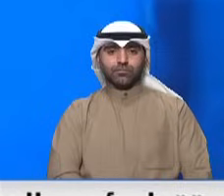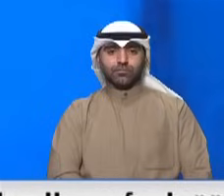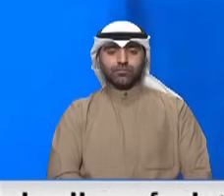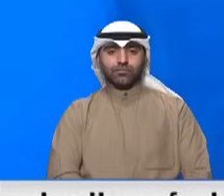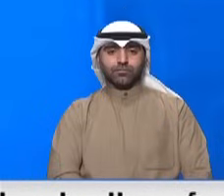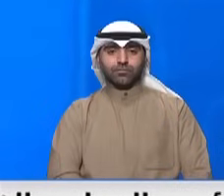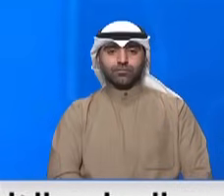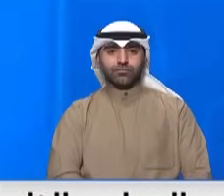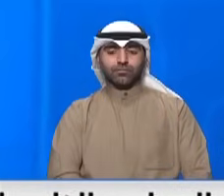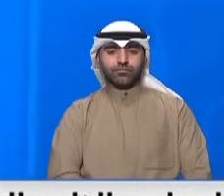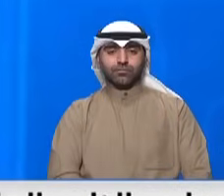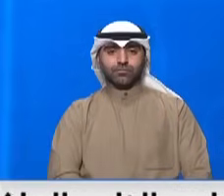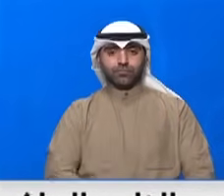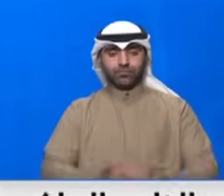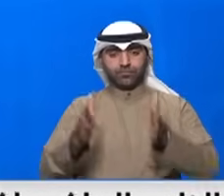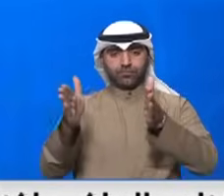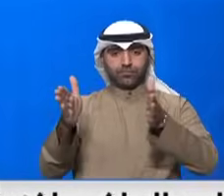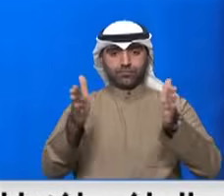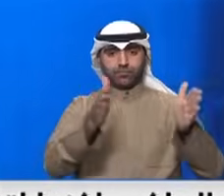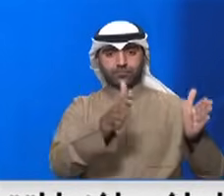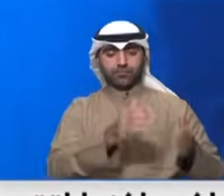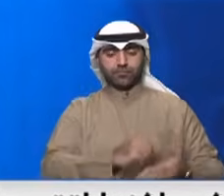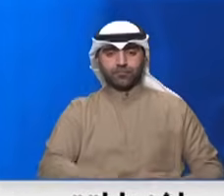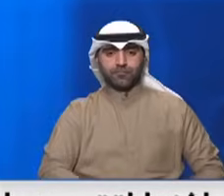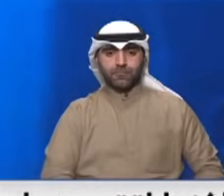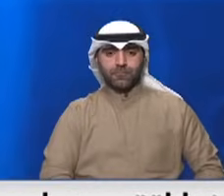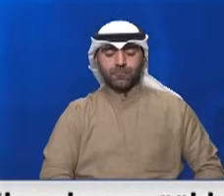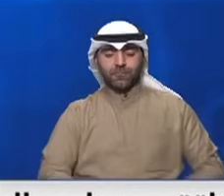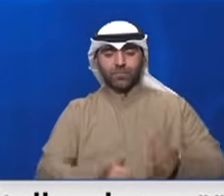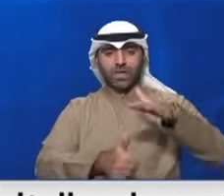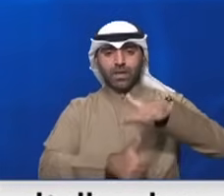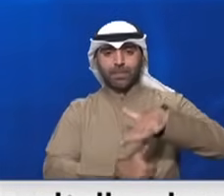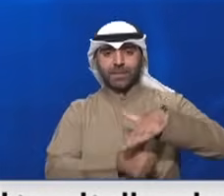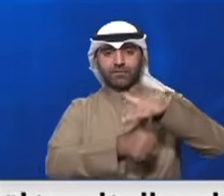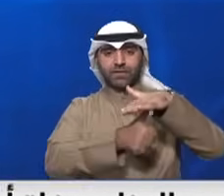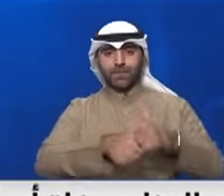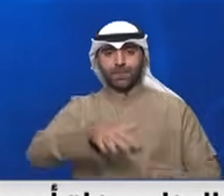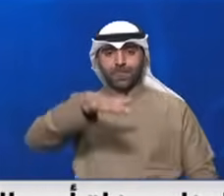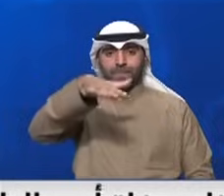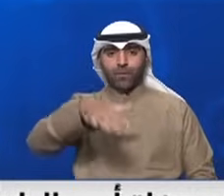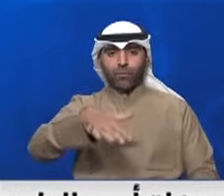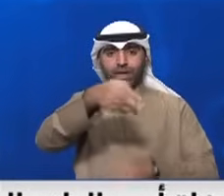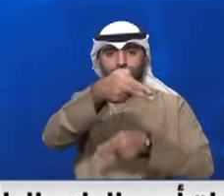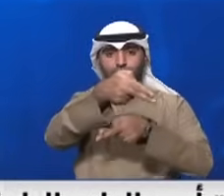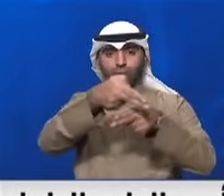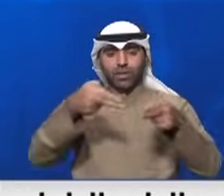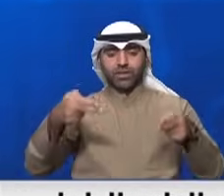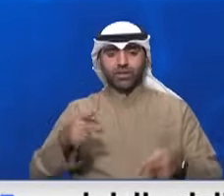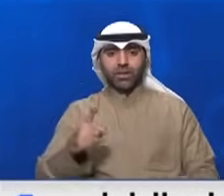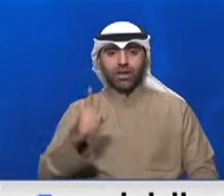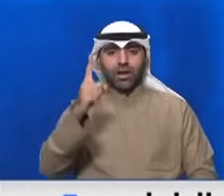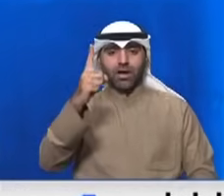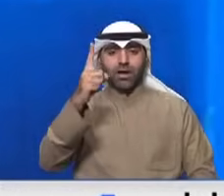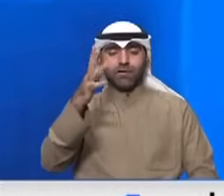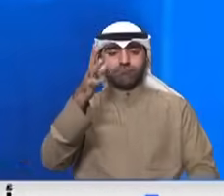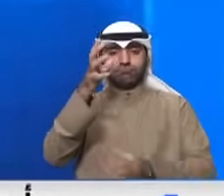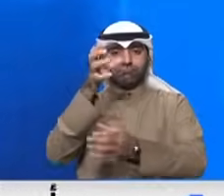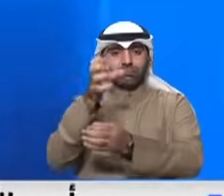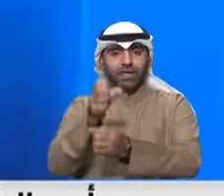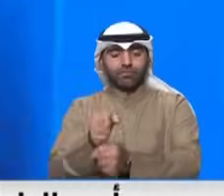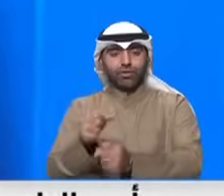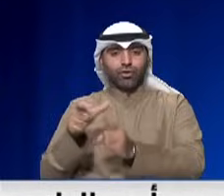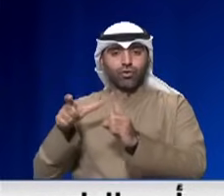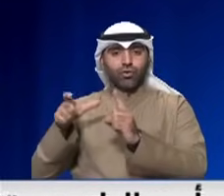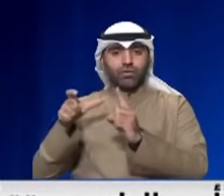العافيه تلقى حضره صاحب السمو امير البلاد الشيخ مشعل الاحمد الجابر صباح حفظه الله ورعاه رساله